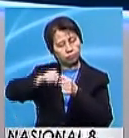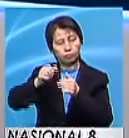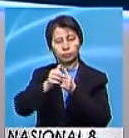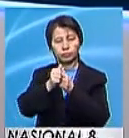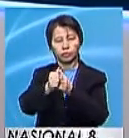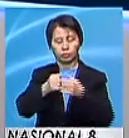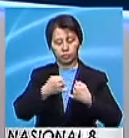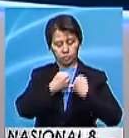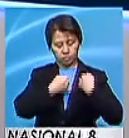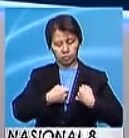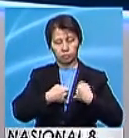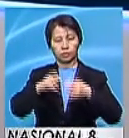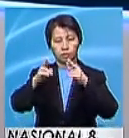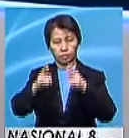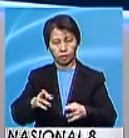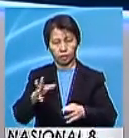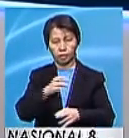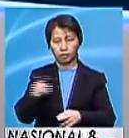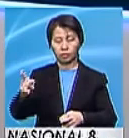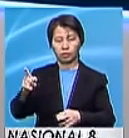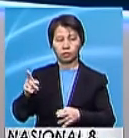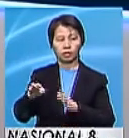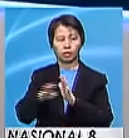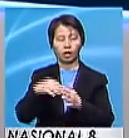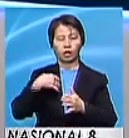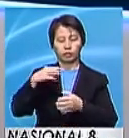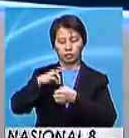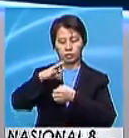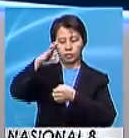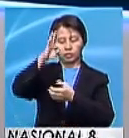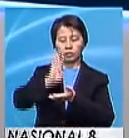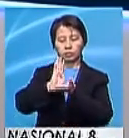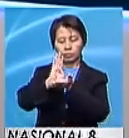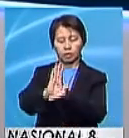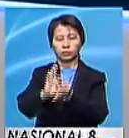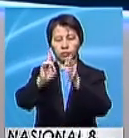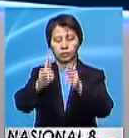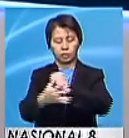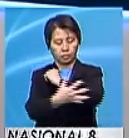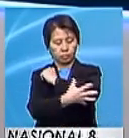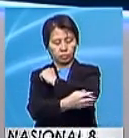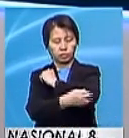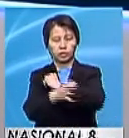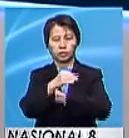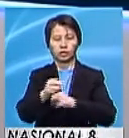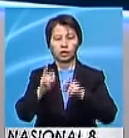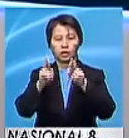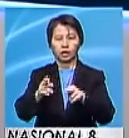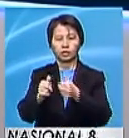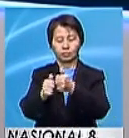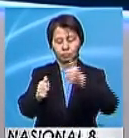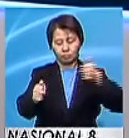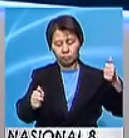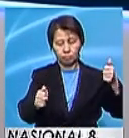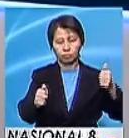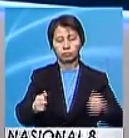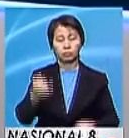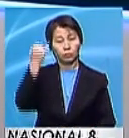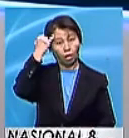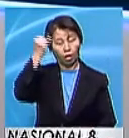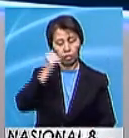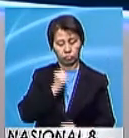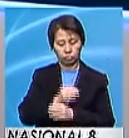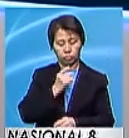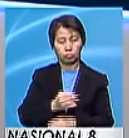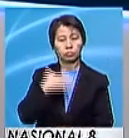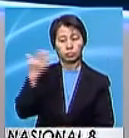pemimpin berjiwa rakyat serta tebal dengan semangat membantu rakyat miskin dan terpinggir. Hasil idea dan kesungguhan